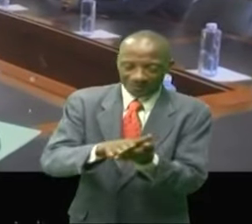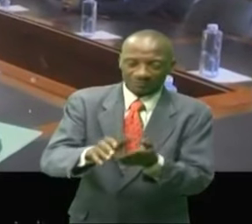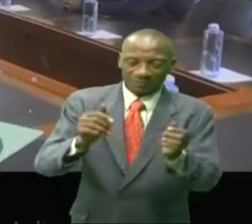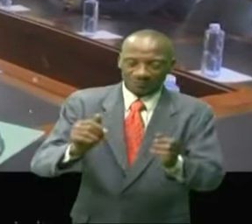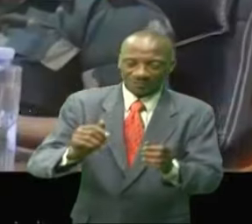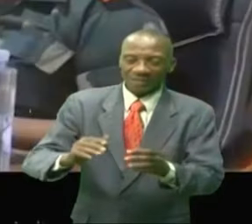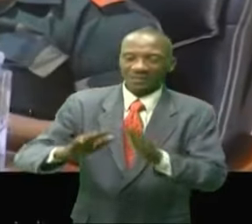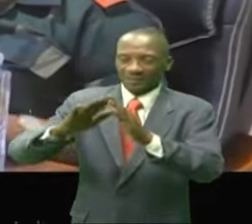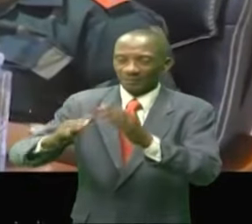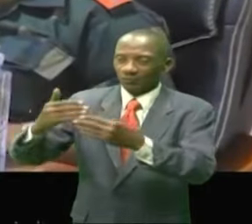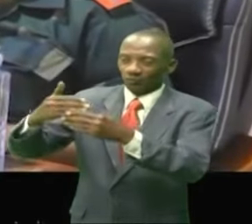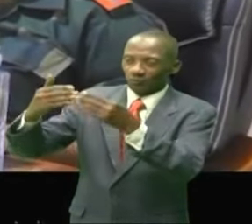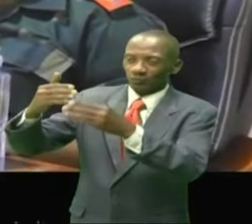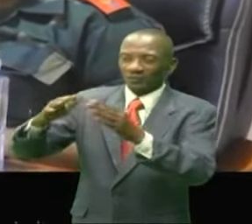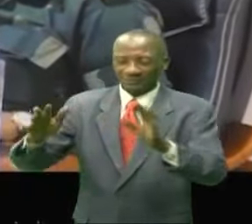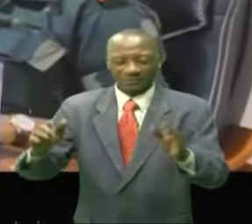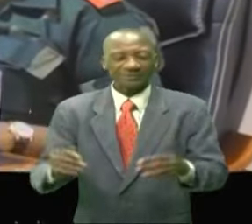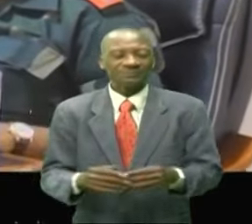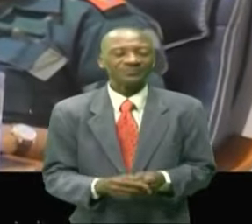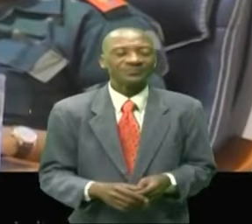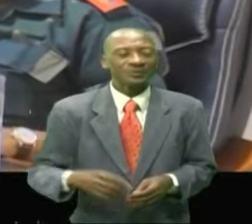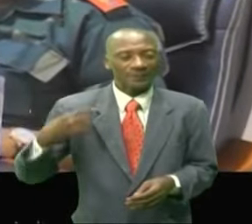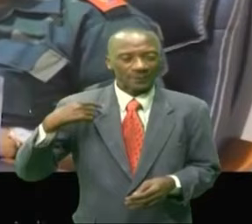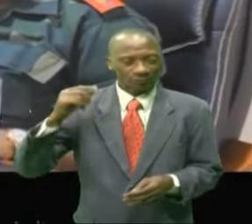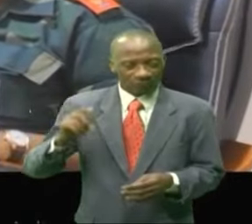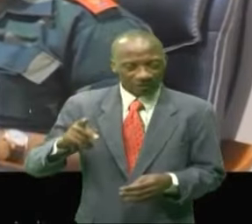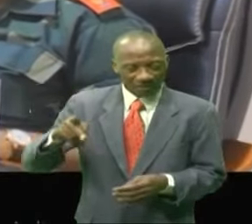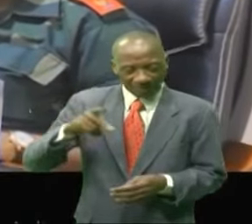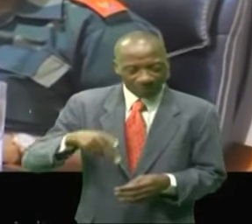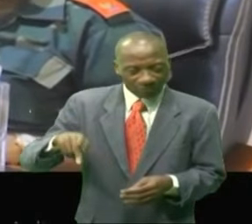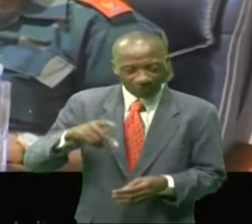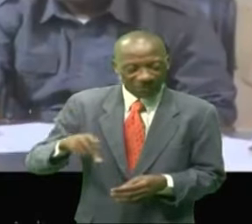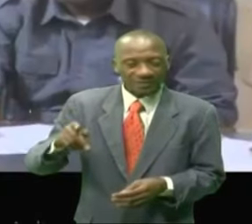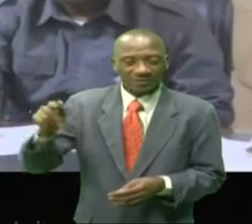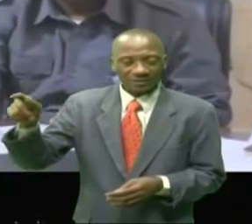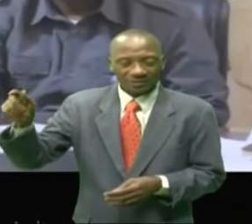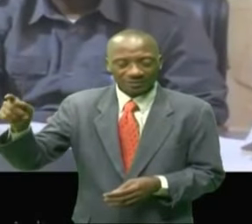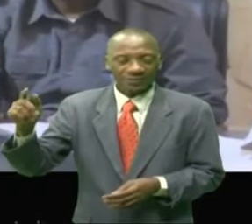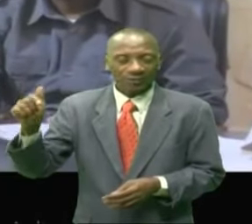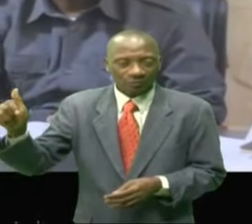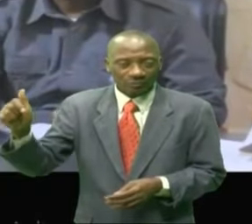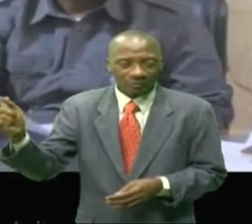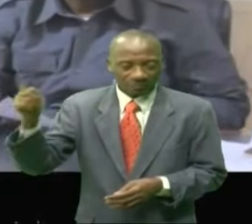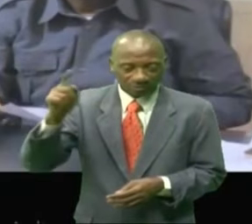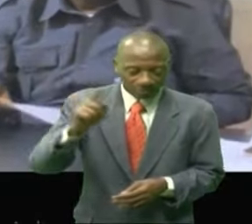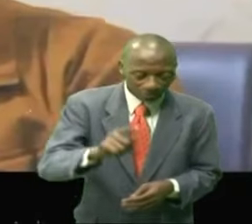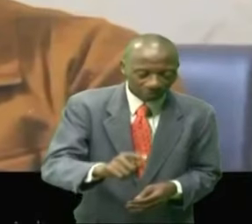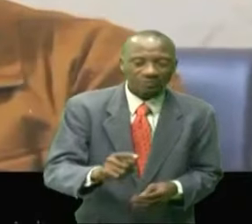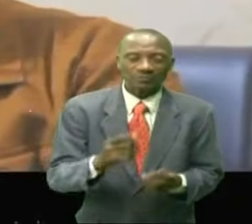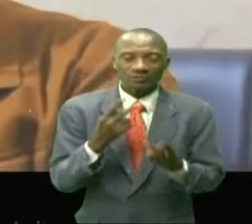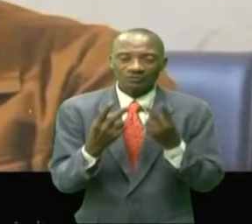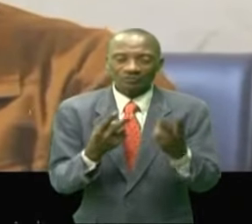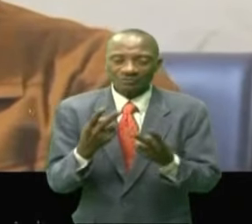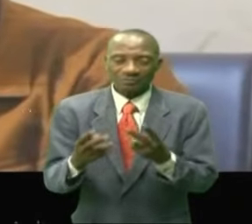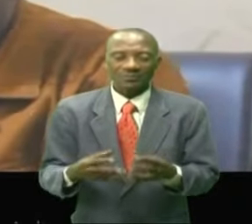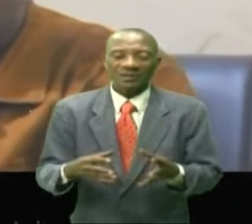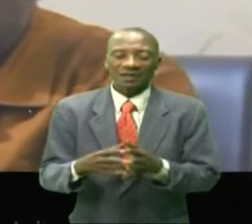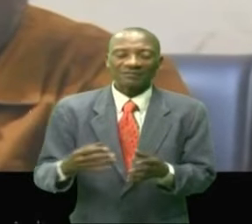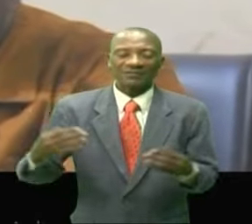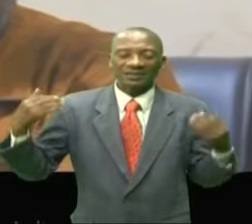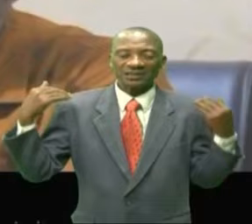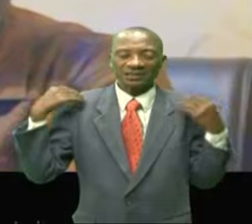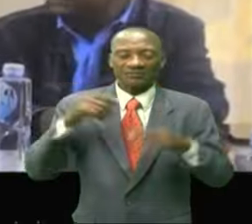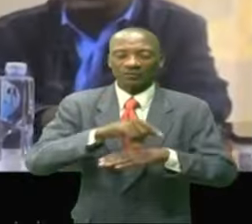octobre 2023 par le gouverneur militaire de l'Ituri, le lieutenant général Luboyanka Shomajuni. C'était en présence du chef des bureaux de la